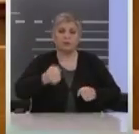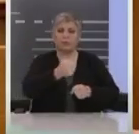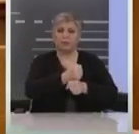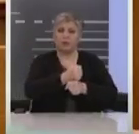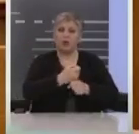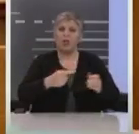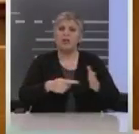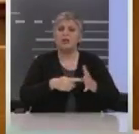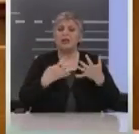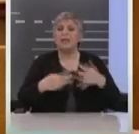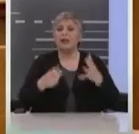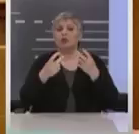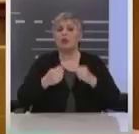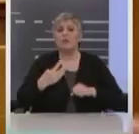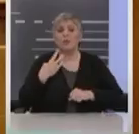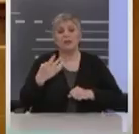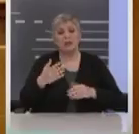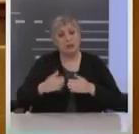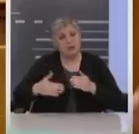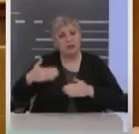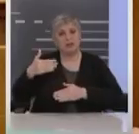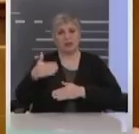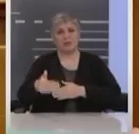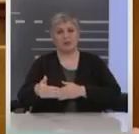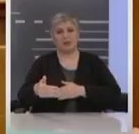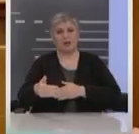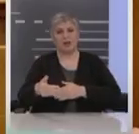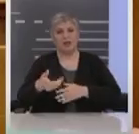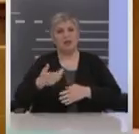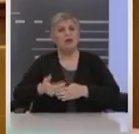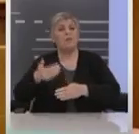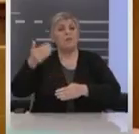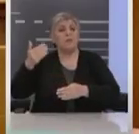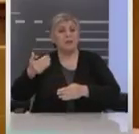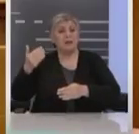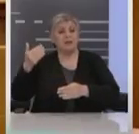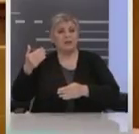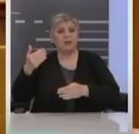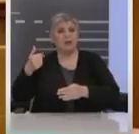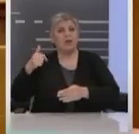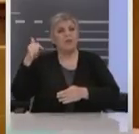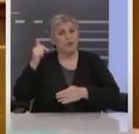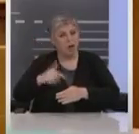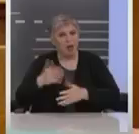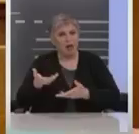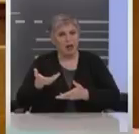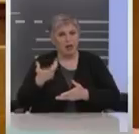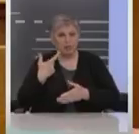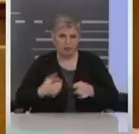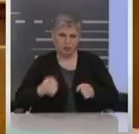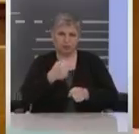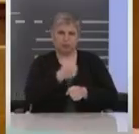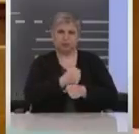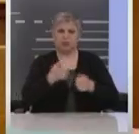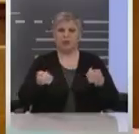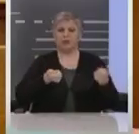1974 και μετά και πιο πριν, απόγονοι των παρατάξεων που κυβερνούσαν, να